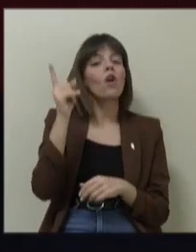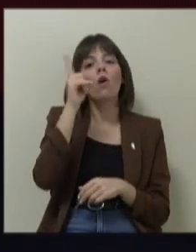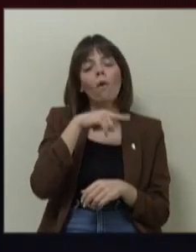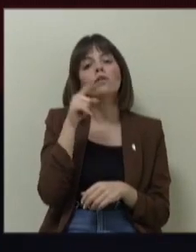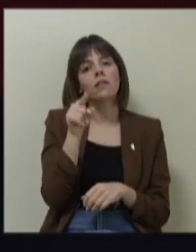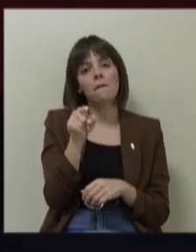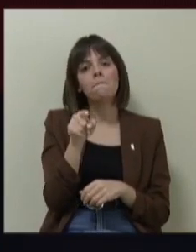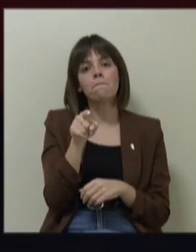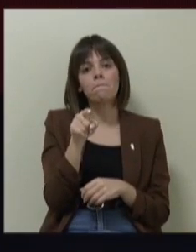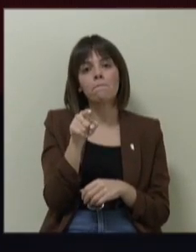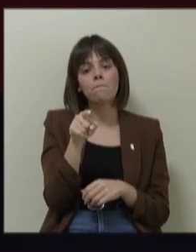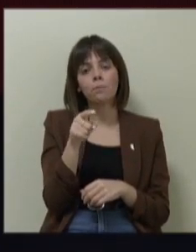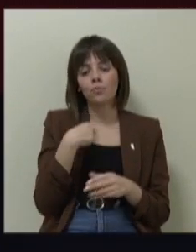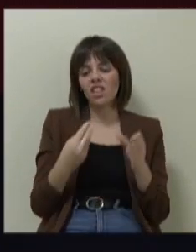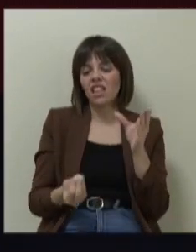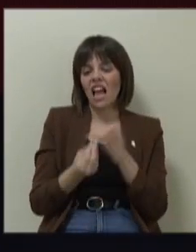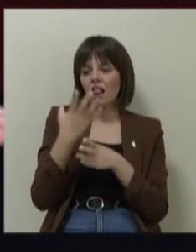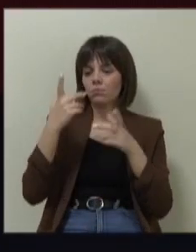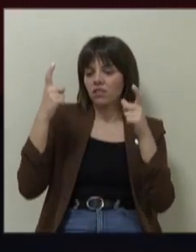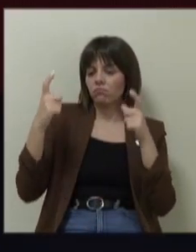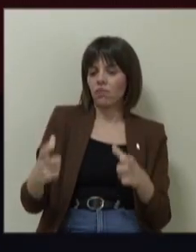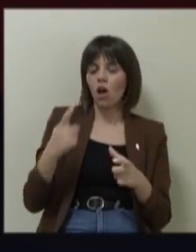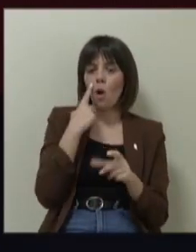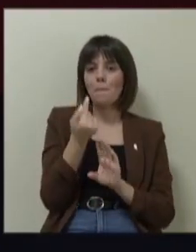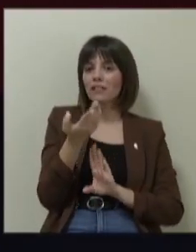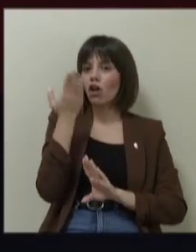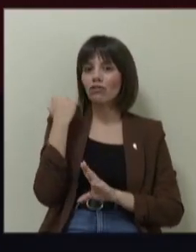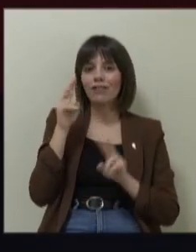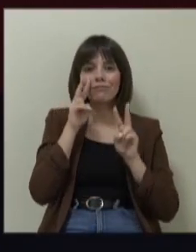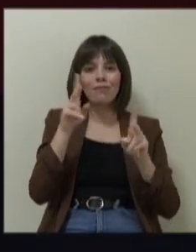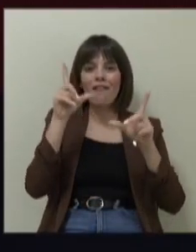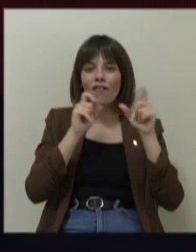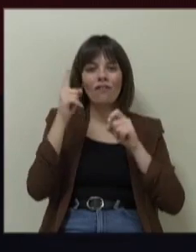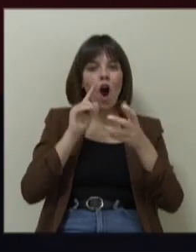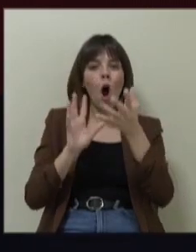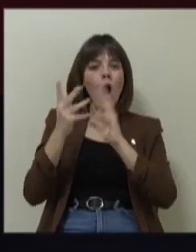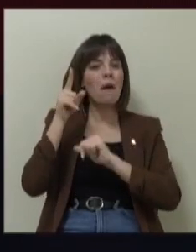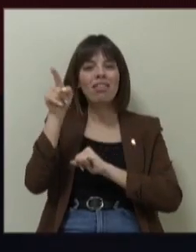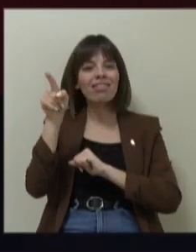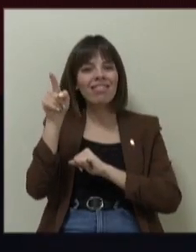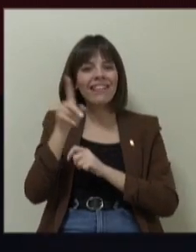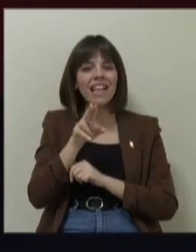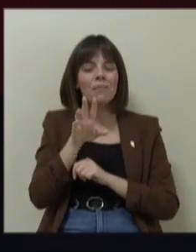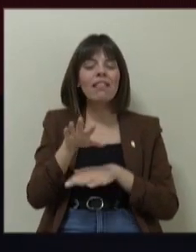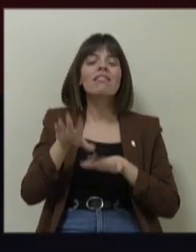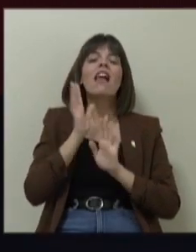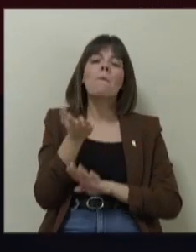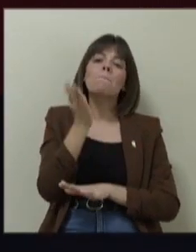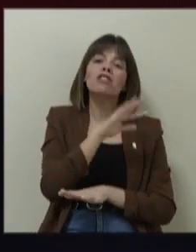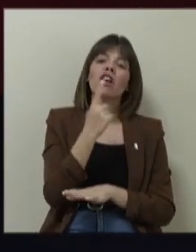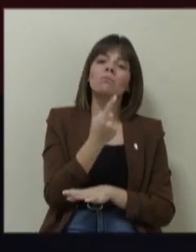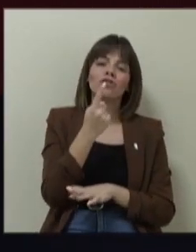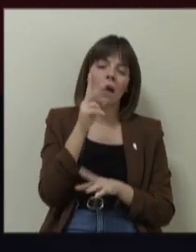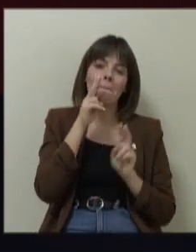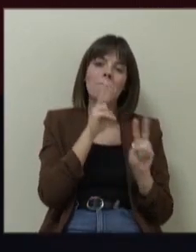Dolayısıyla da yarattığımız mekanlar az önce gösterdiğim fotoğraftaki ormana değil, başka şeylere benziyor.